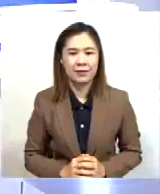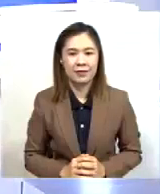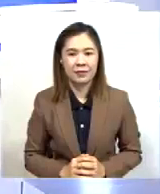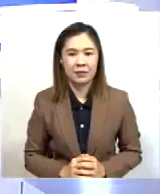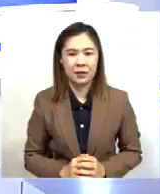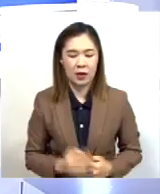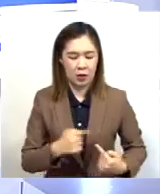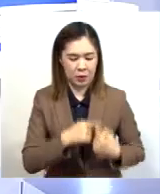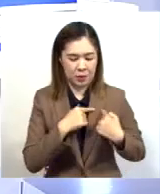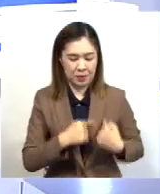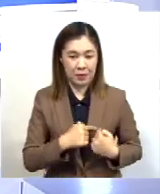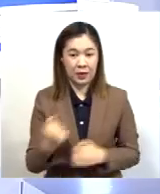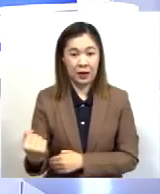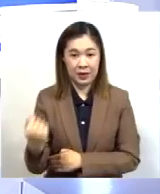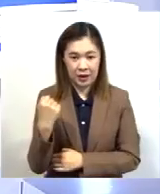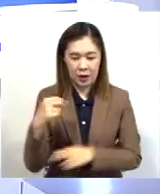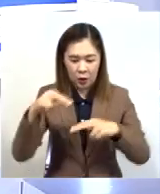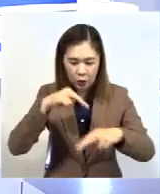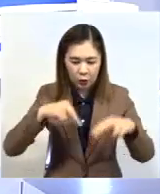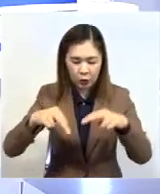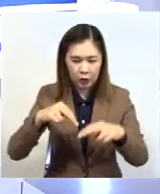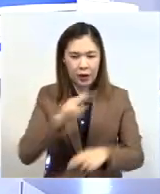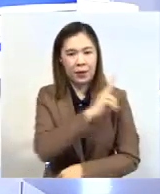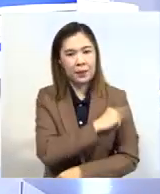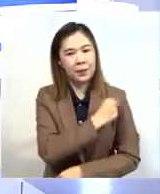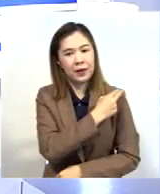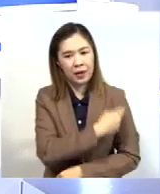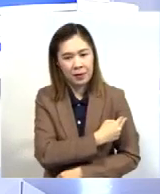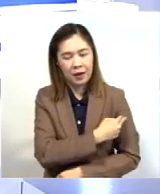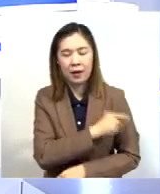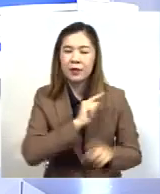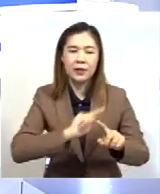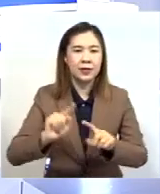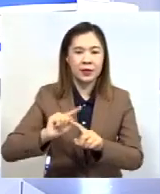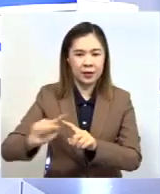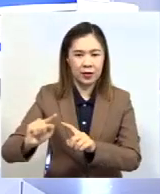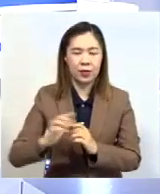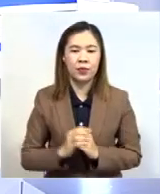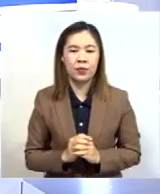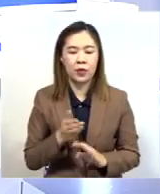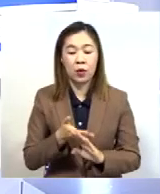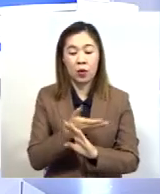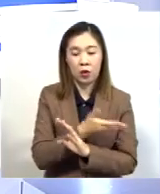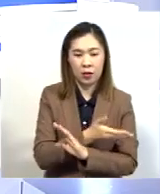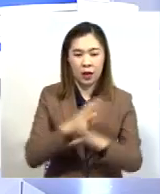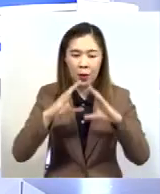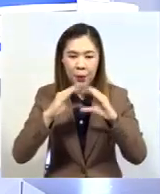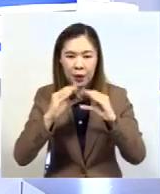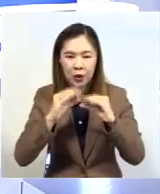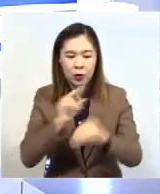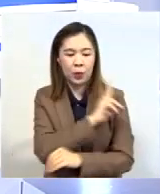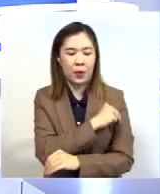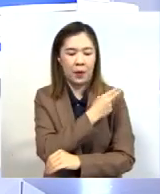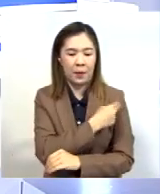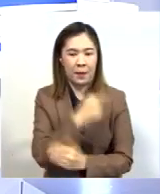่วนเรื่องของการให้ความมั่นใจเรื่องของการดูแลการรักษาพยาบาลเรื่องของการแพทย์ต่างๆนะคะแน่นอนก่อนหน้านี้เนี่ยมีการประชุมแพทย์ทั่วประเทศ